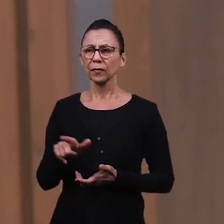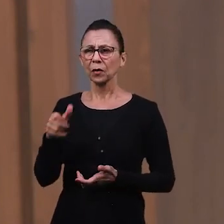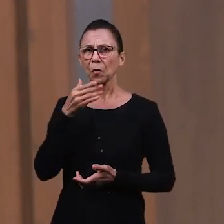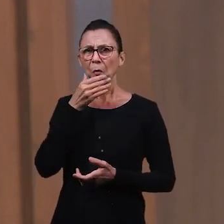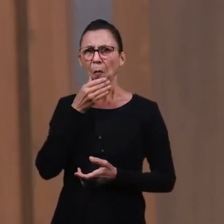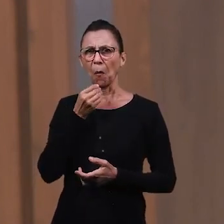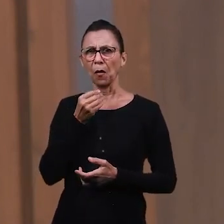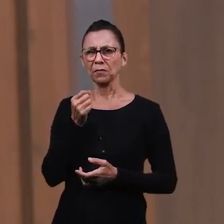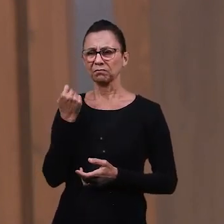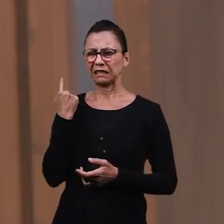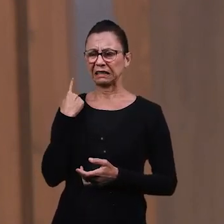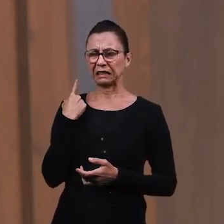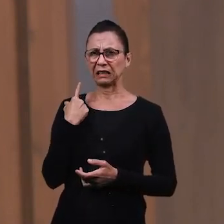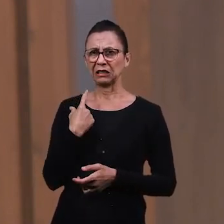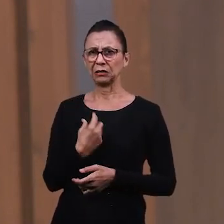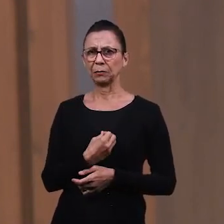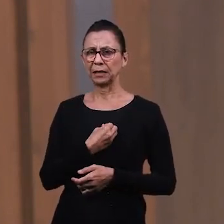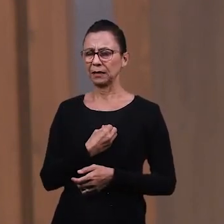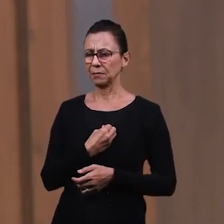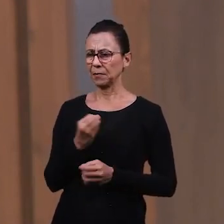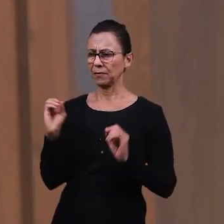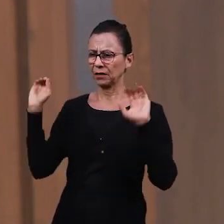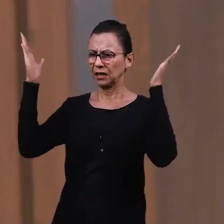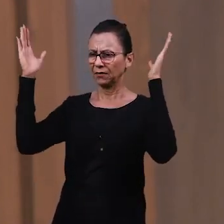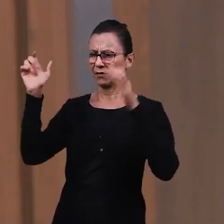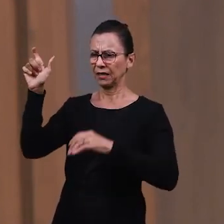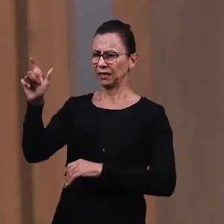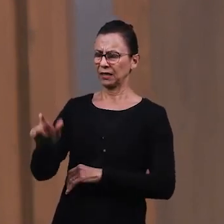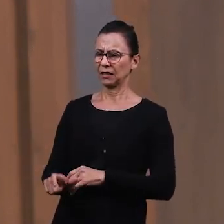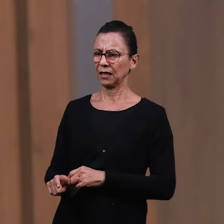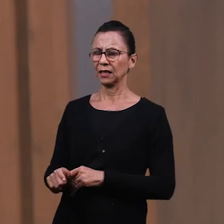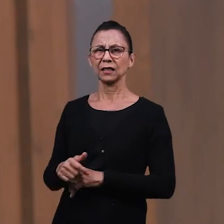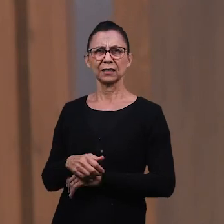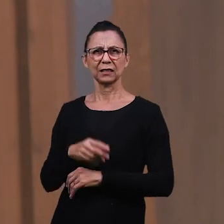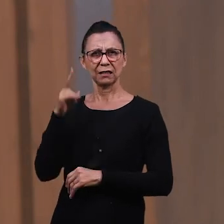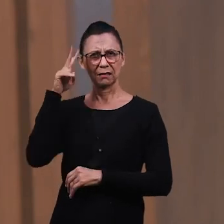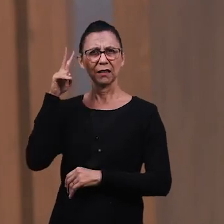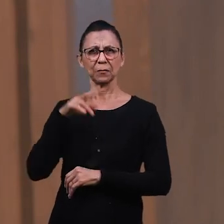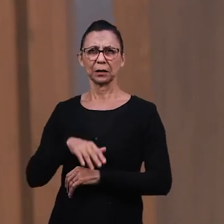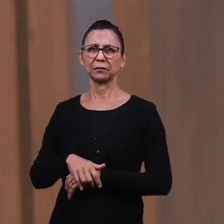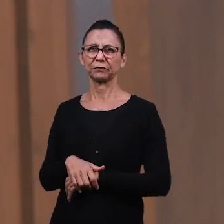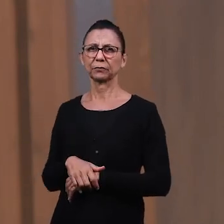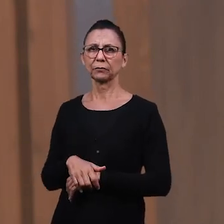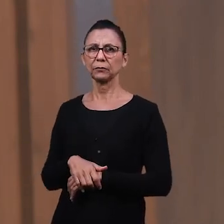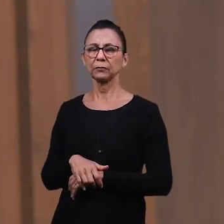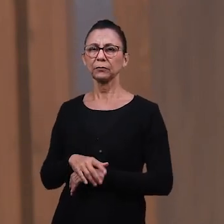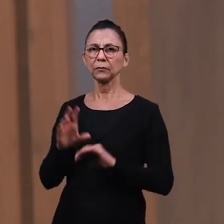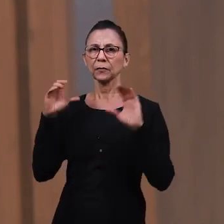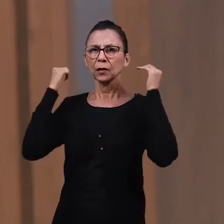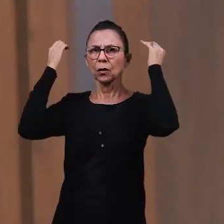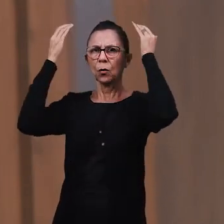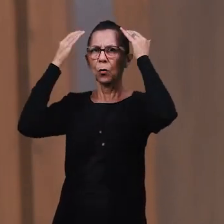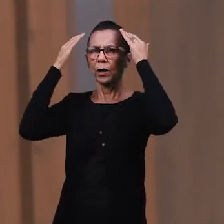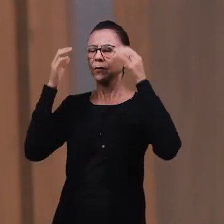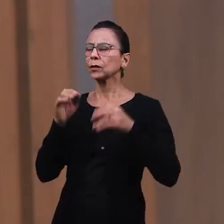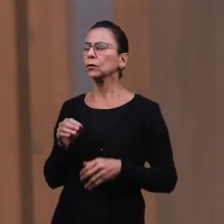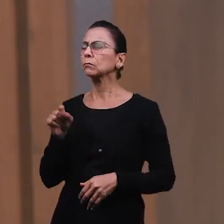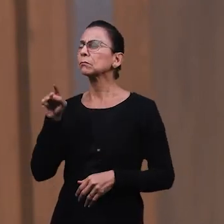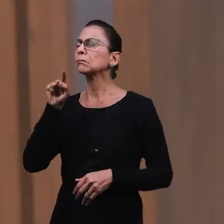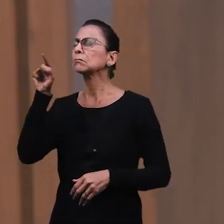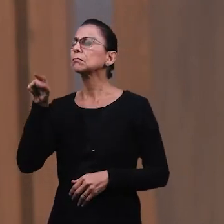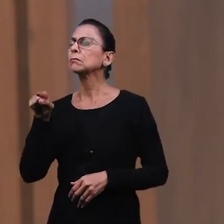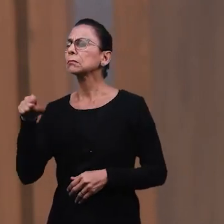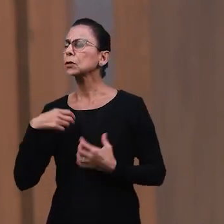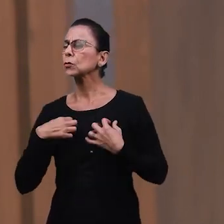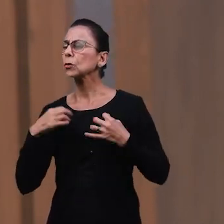dit. Donc, le roi a ordonné qu'on l'enlève de la fête. Les seuls habits que Dieu le